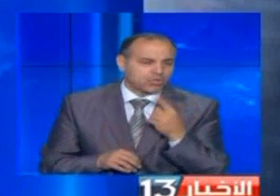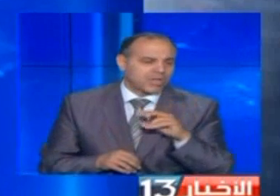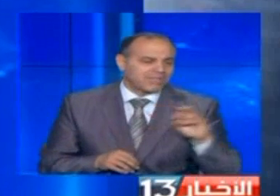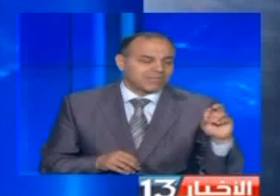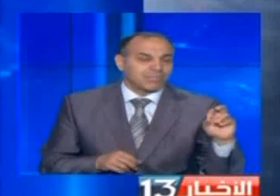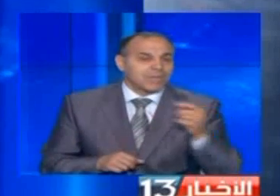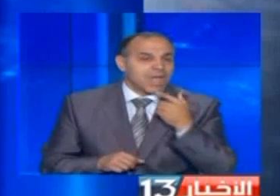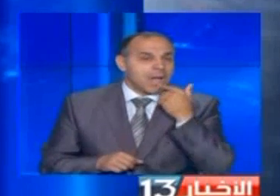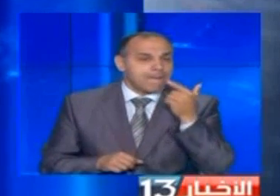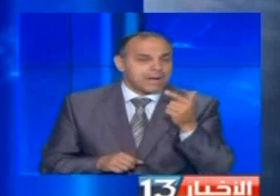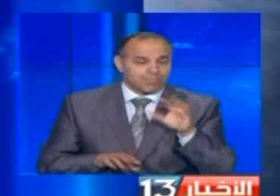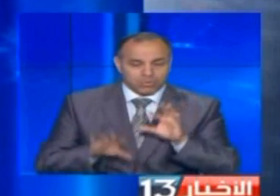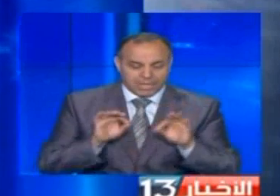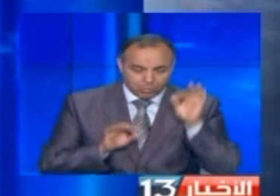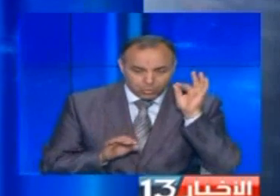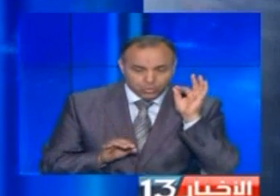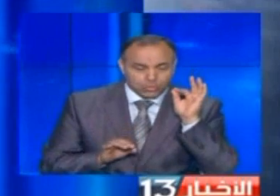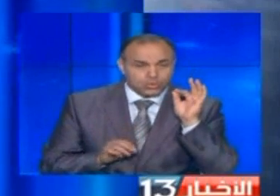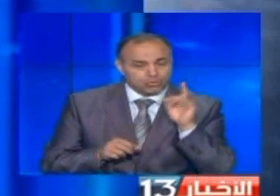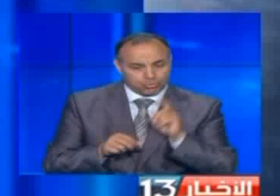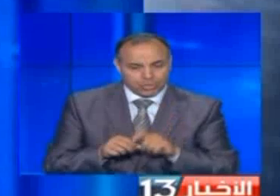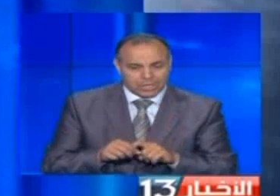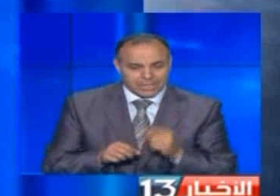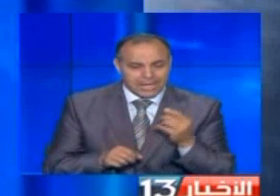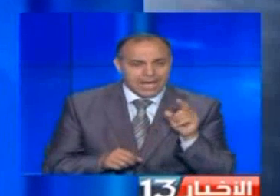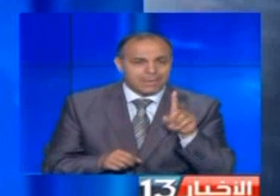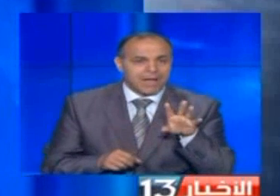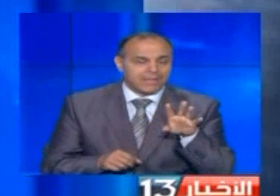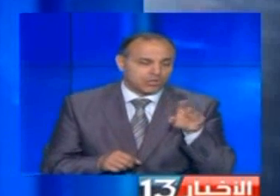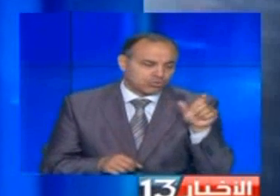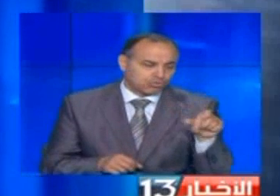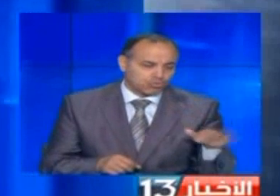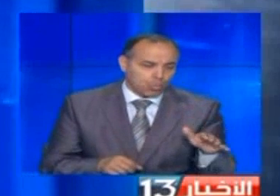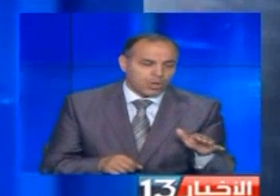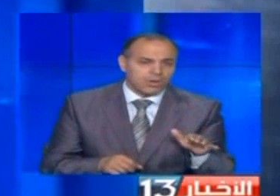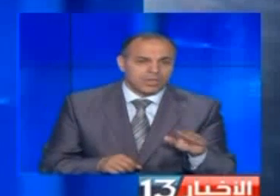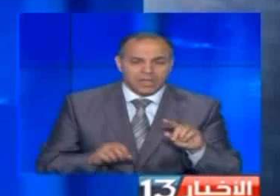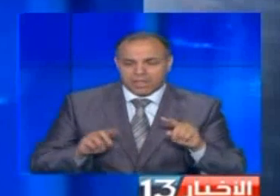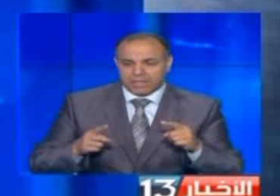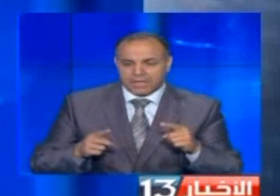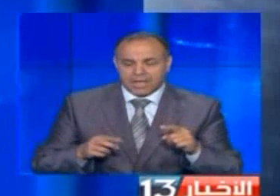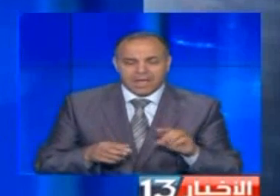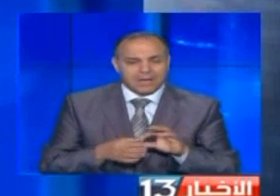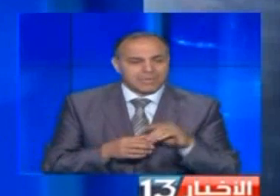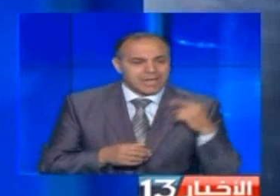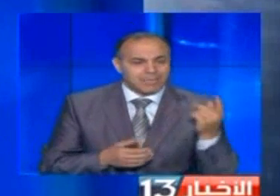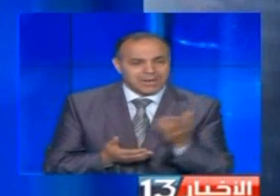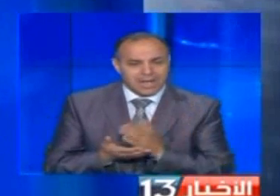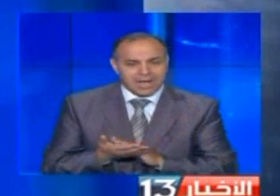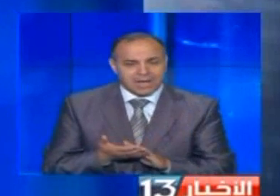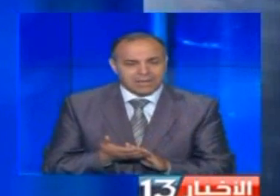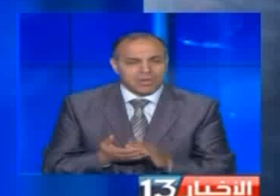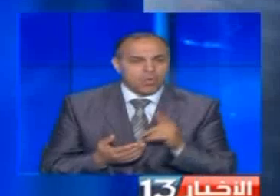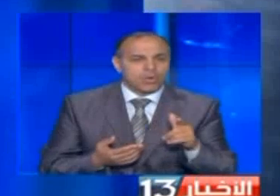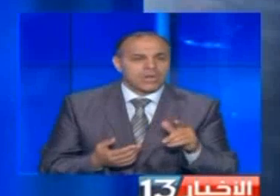ذاته. وسيخوض المنتخب الوطني الذي يشارك ب14 لاعبا الدورة الثانية للرابطة العالمية على أرضه بالتباري